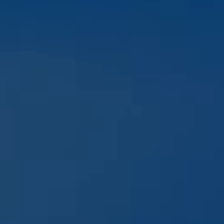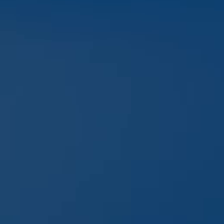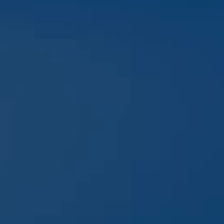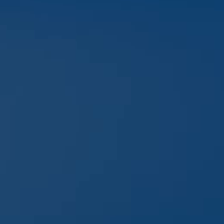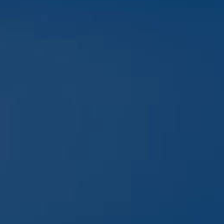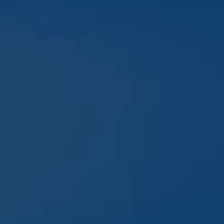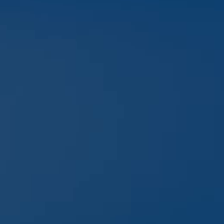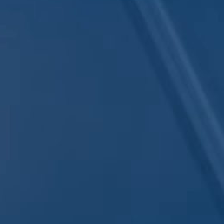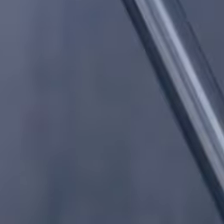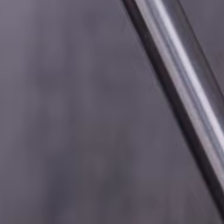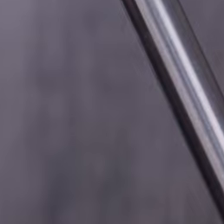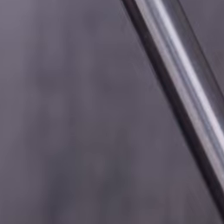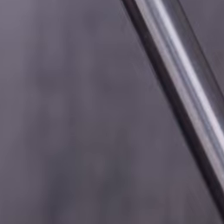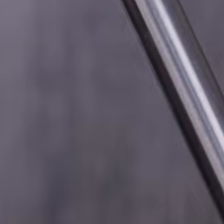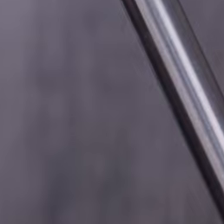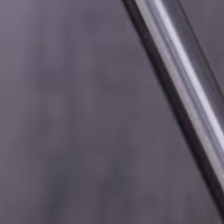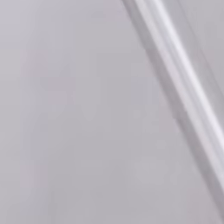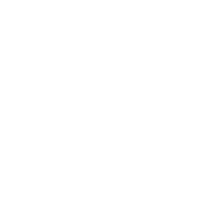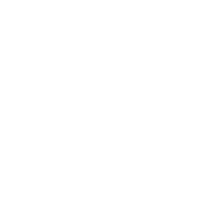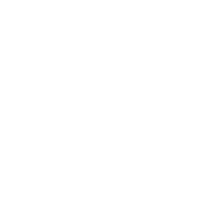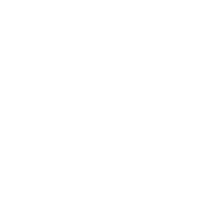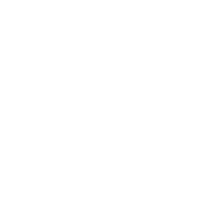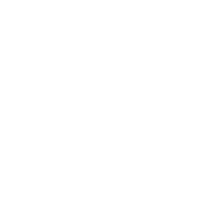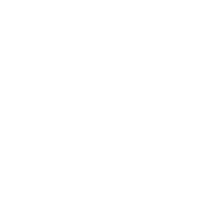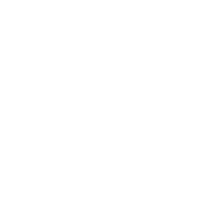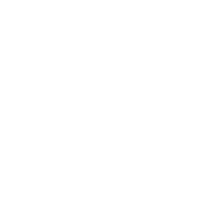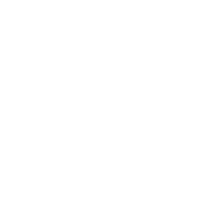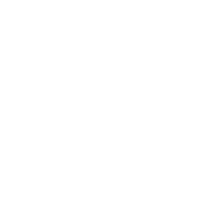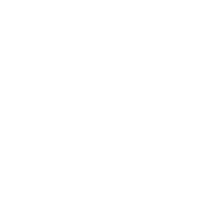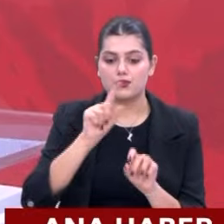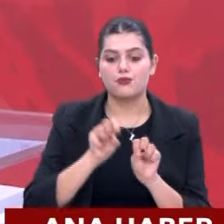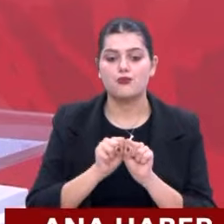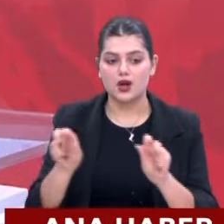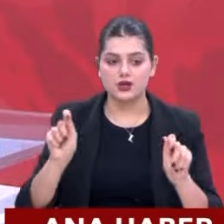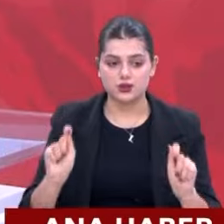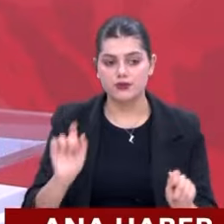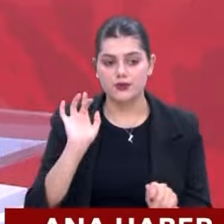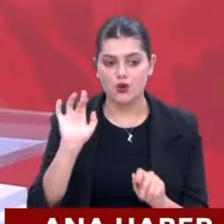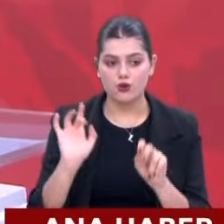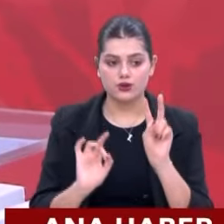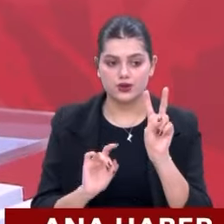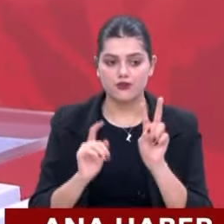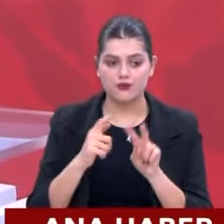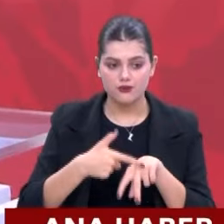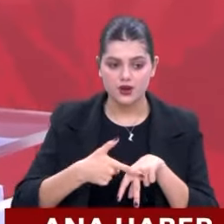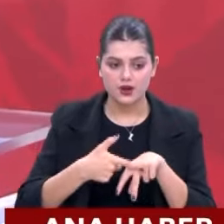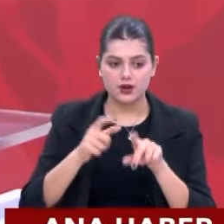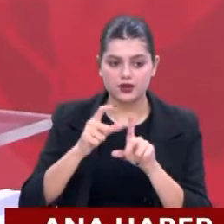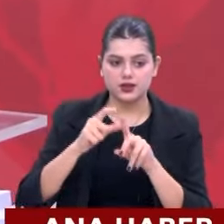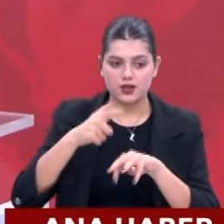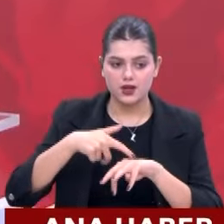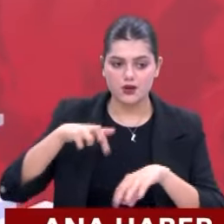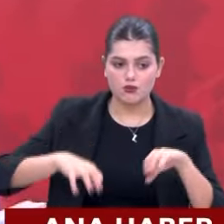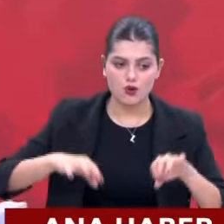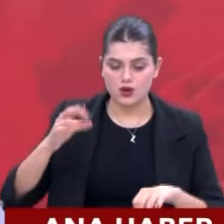Benzeri çok daha iyisi yok. Su musluktan içilir. Aura Sebilon Unique. Orta vadeli programda